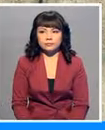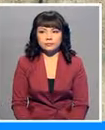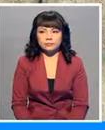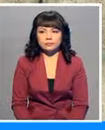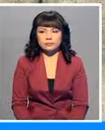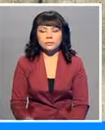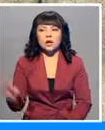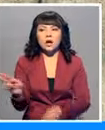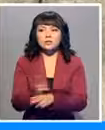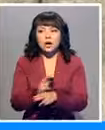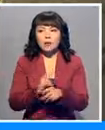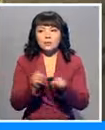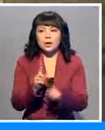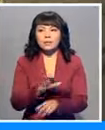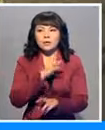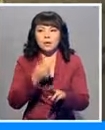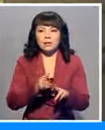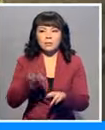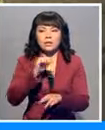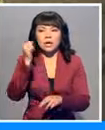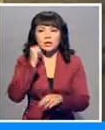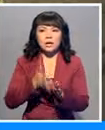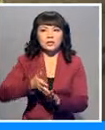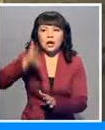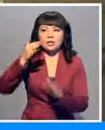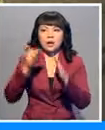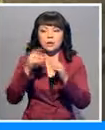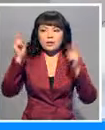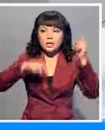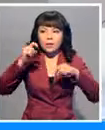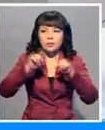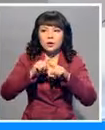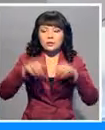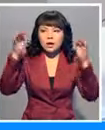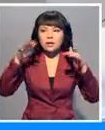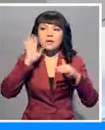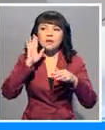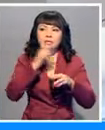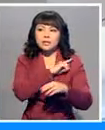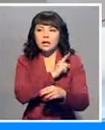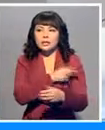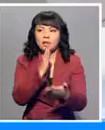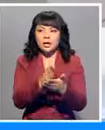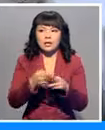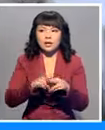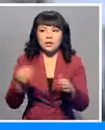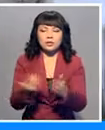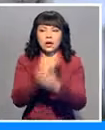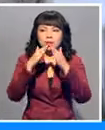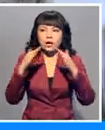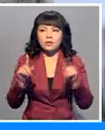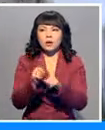мұң. Жаңғыртудан кейін жадау күй кешіп отырған әсіресе жоғары қабаттағылар жаңбыр жауды дегенше төбеден сорғалап су ағады. Жаңалаған шатырдың